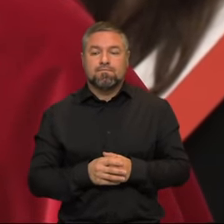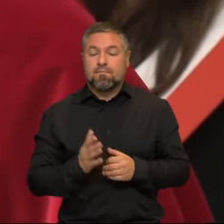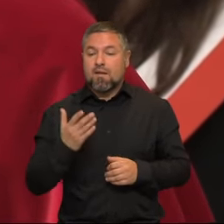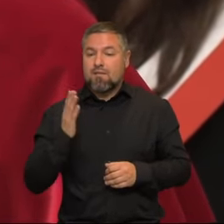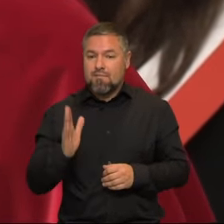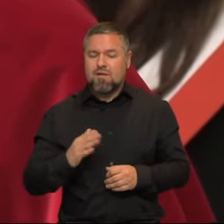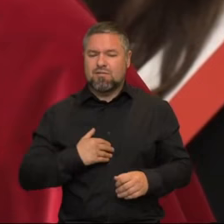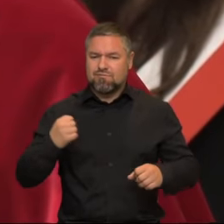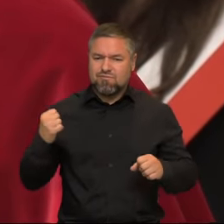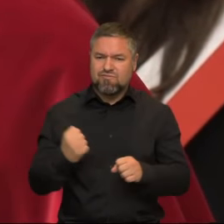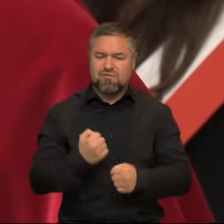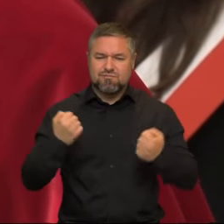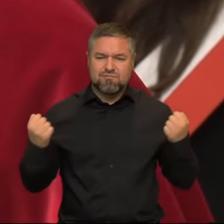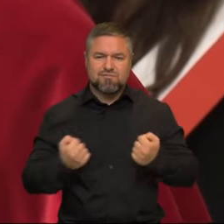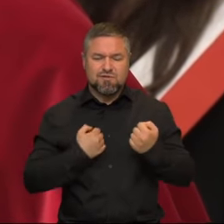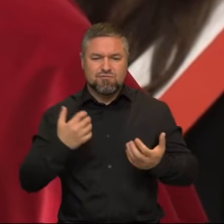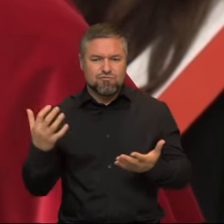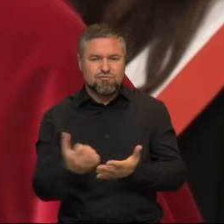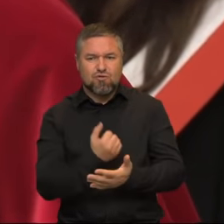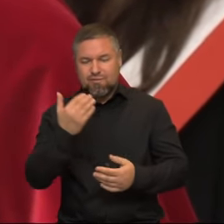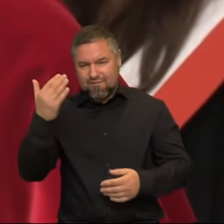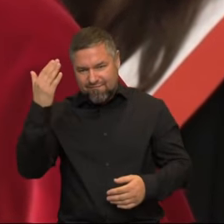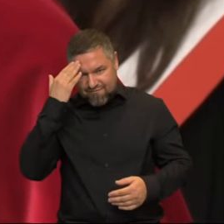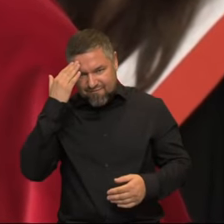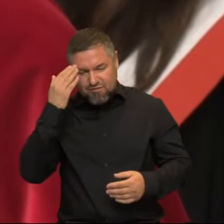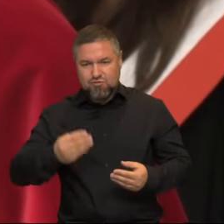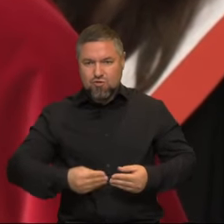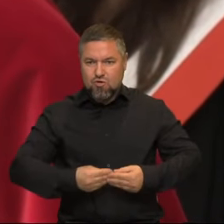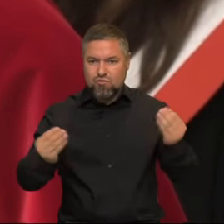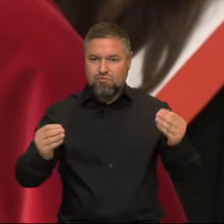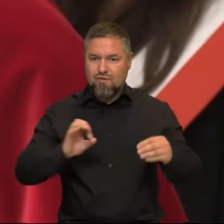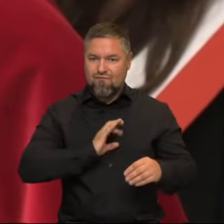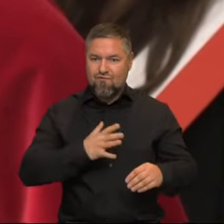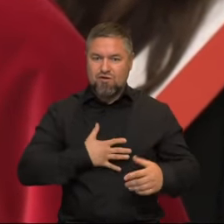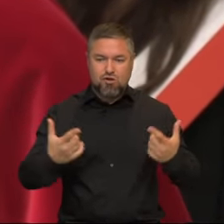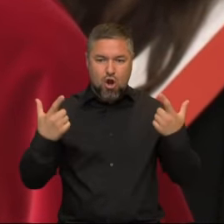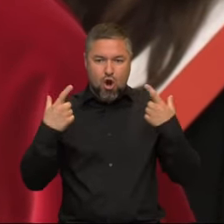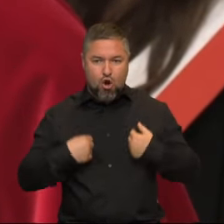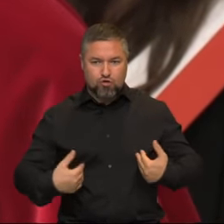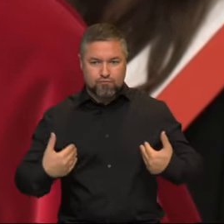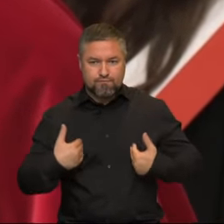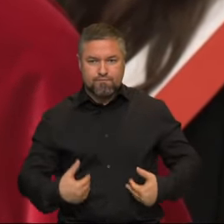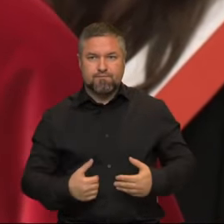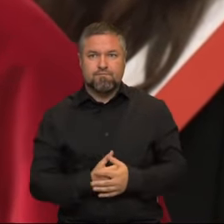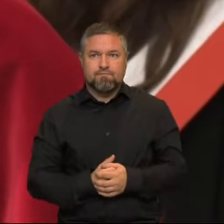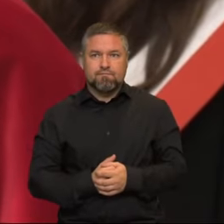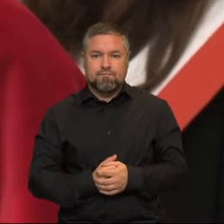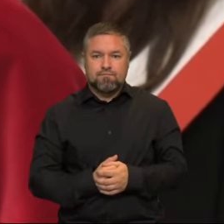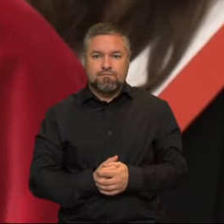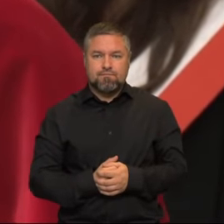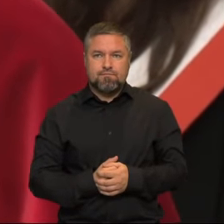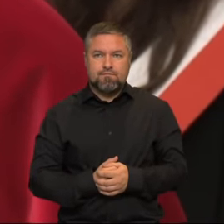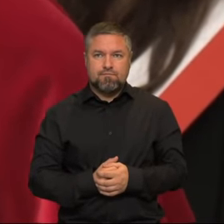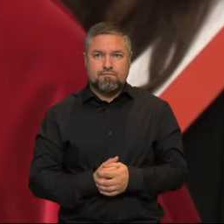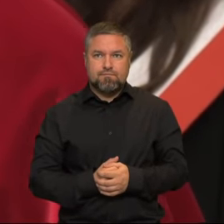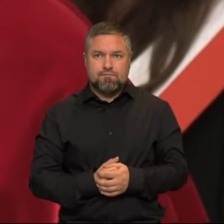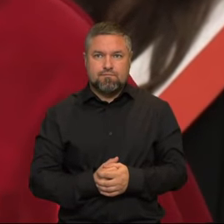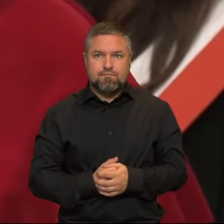że będę wytrwale dążyć do zdobywania wiedzy i rozwoju własnej osobowości,